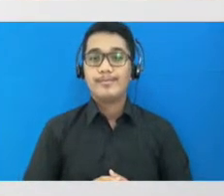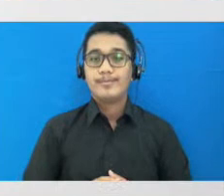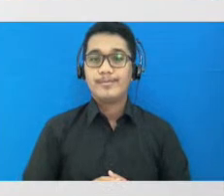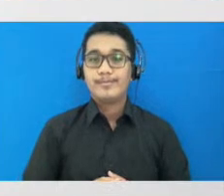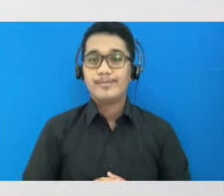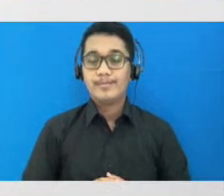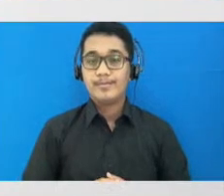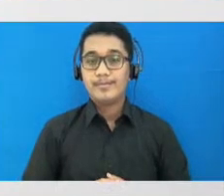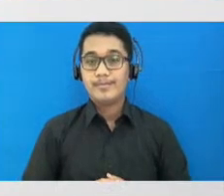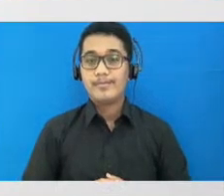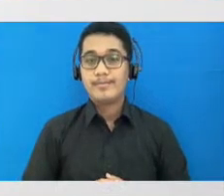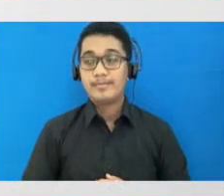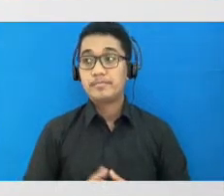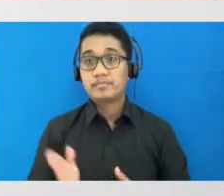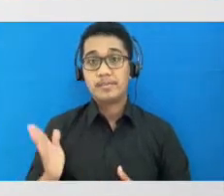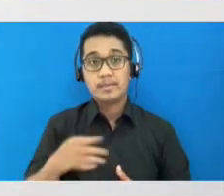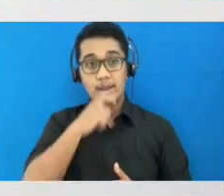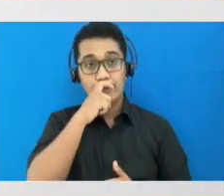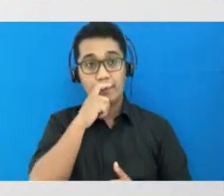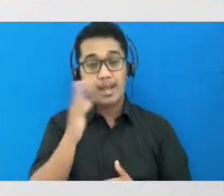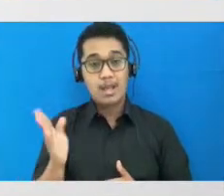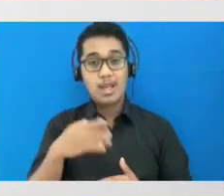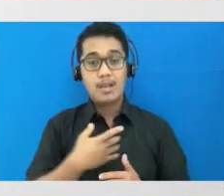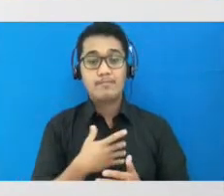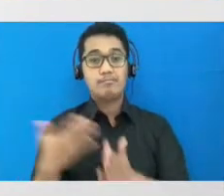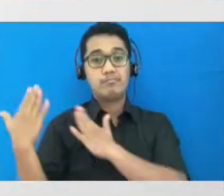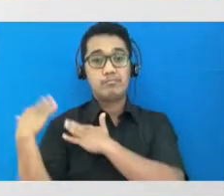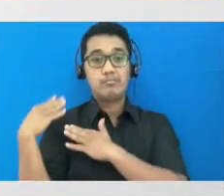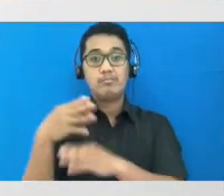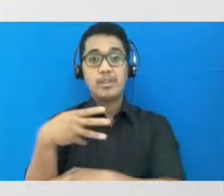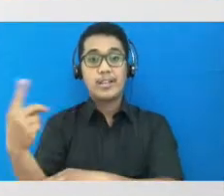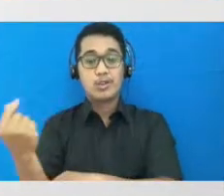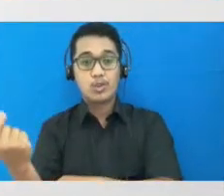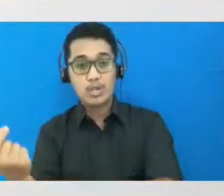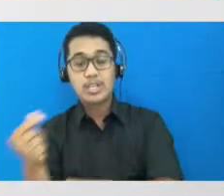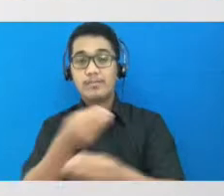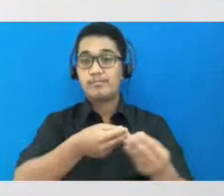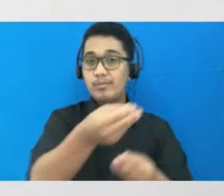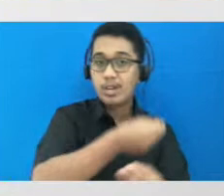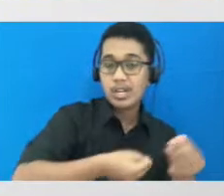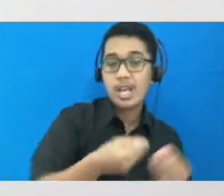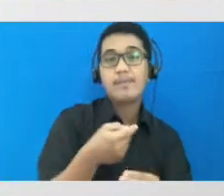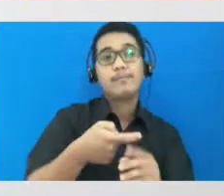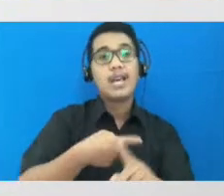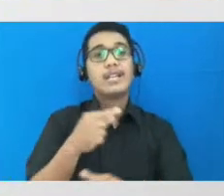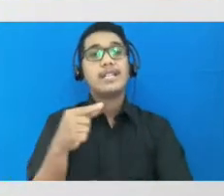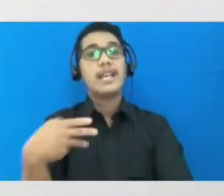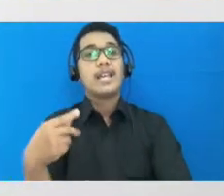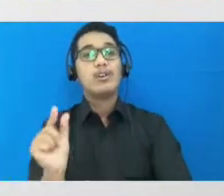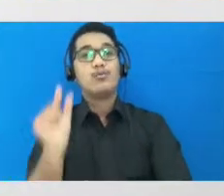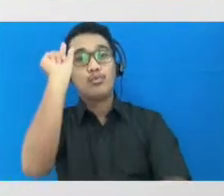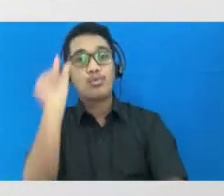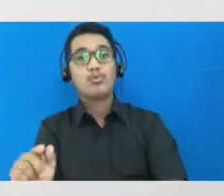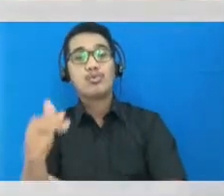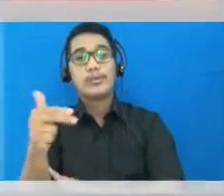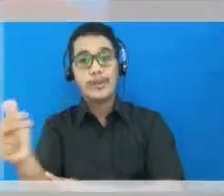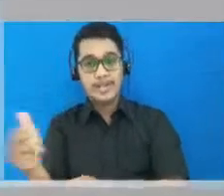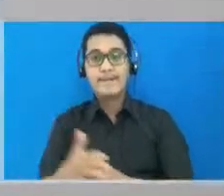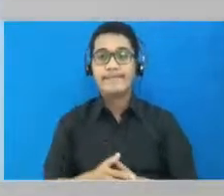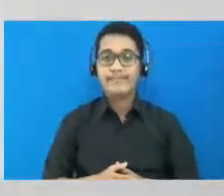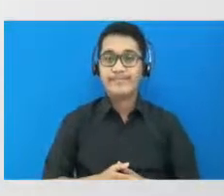Pak Joko Tirto Raharjo ini Pejabat Ekonomi dan Perdagangan Delegasi Uni Eropa untuk Indonesia.